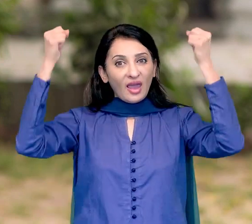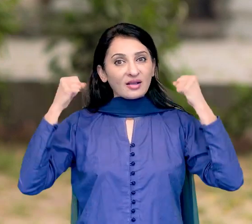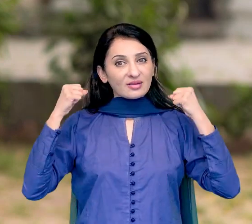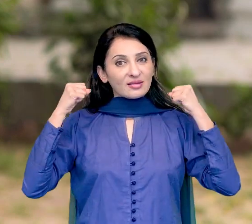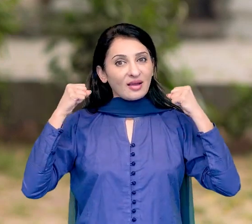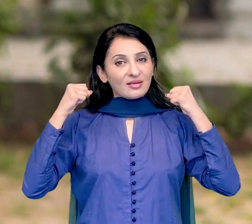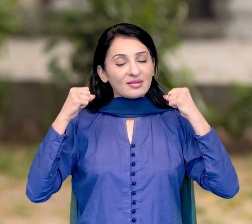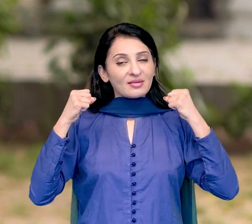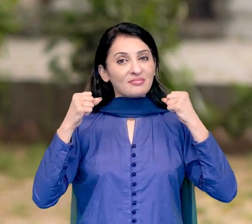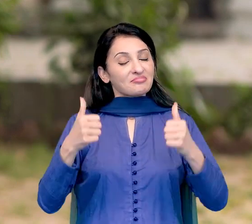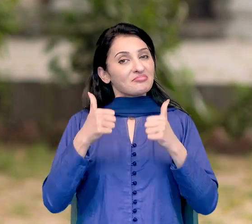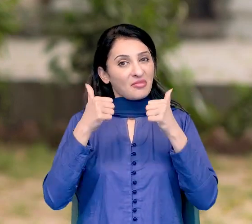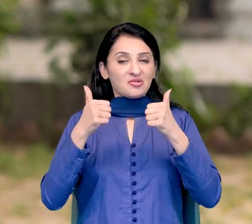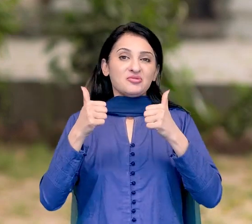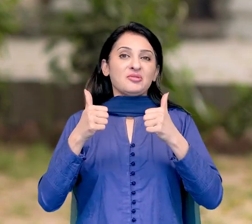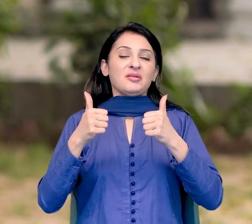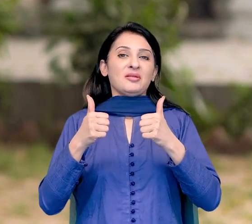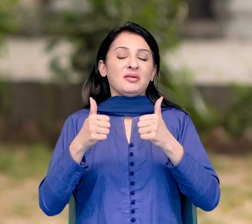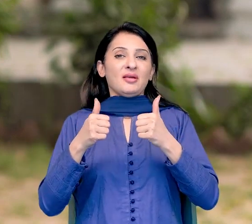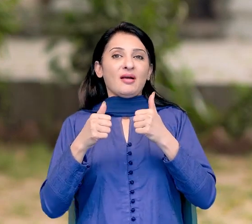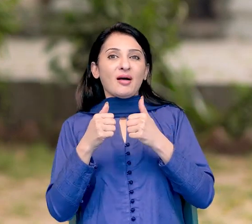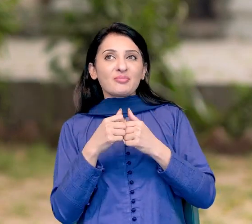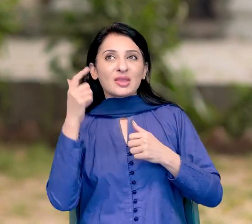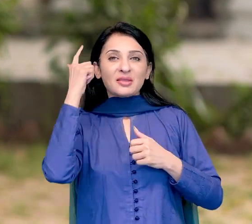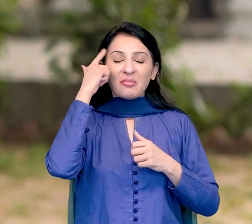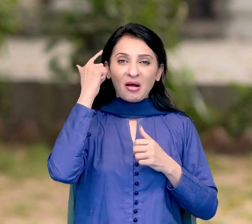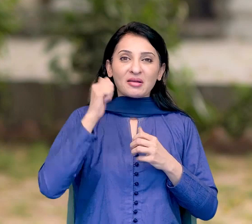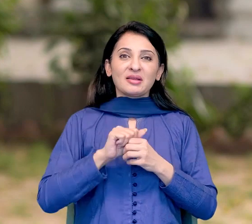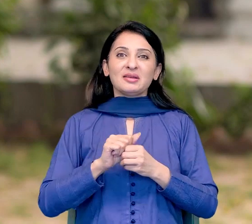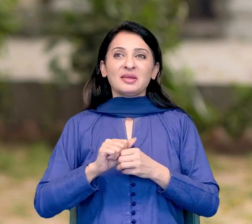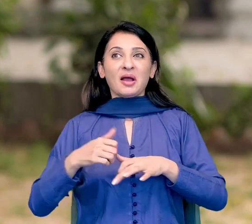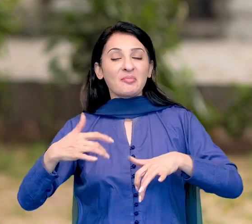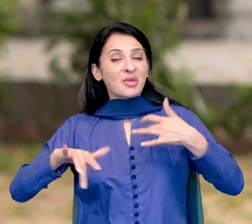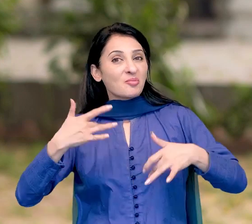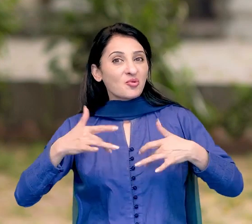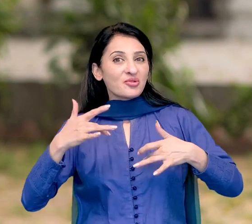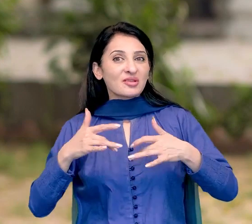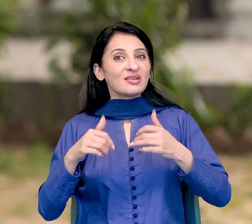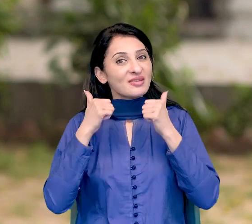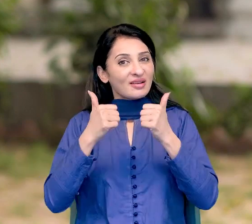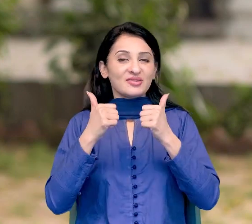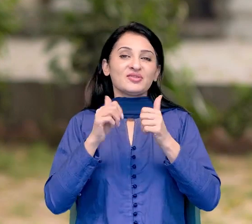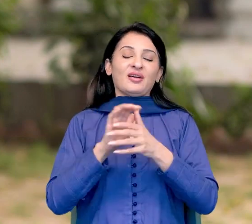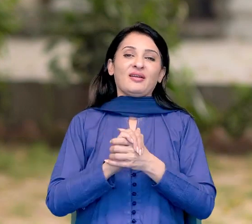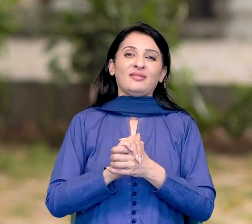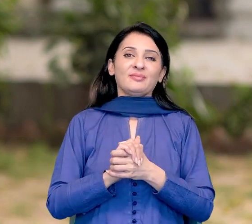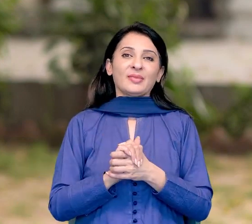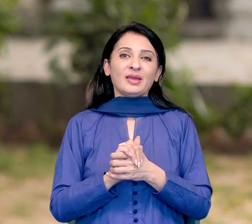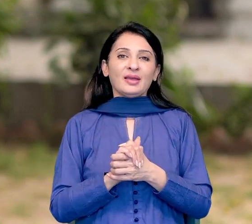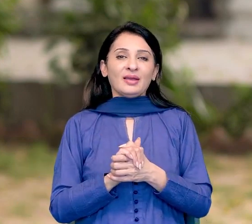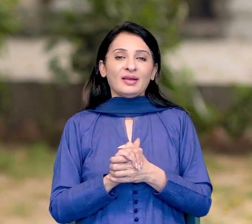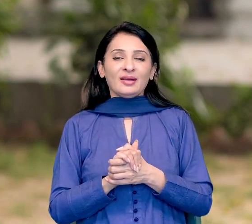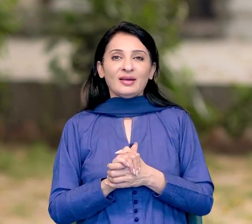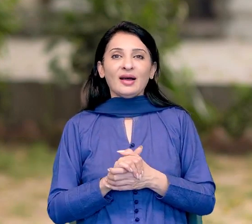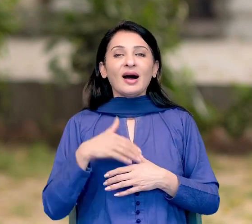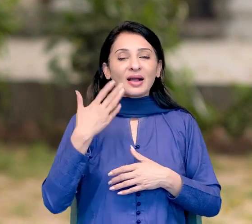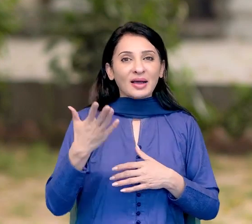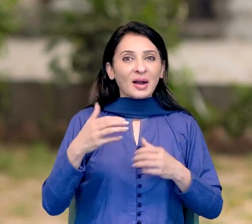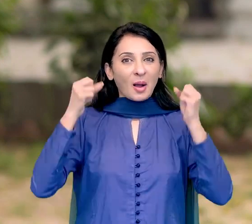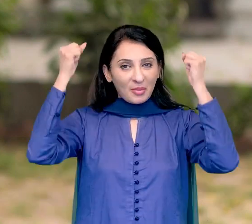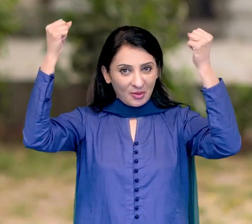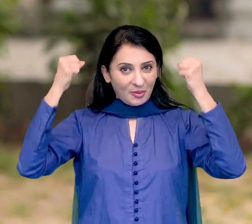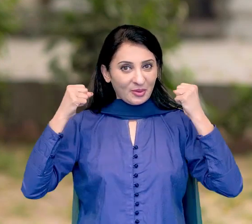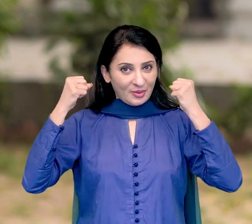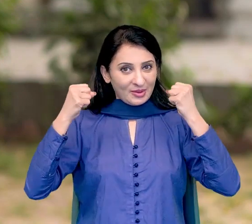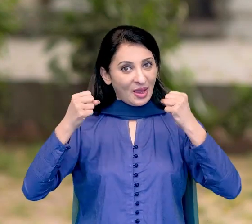ریگارڈنگ ایکسرسائز, اٹس ایکسلنٹ فار یور موڈ, اٹس ایکسلنٹ فار یور سلیپ, فار یور سینس آف ماسٹری. آپ